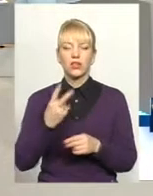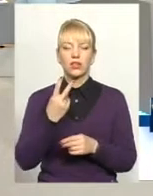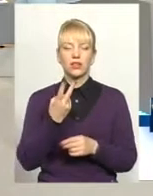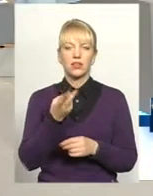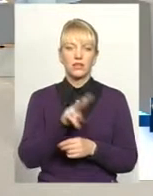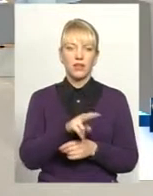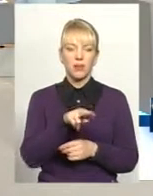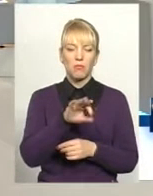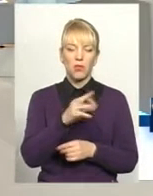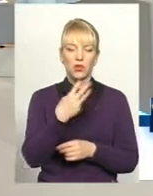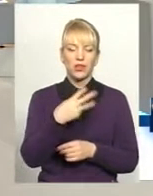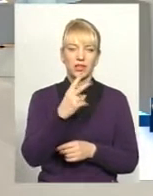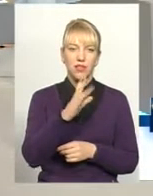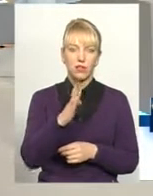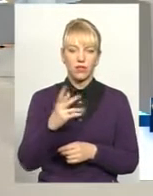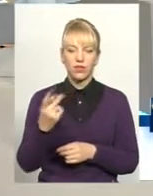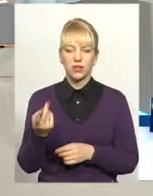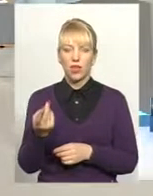1